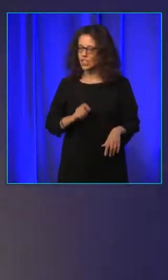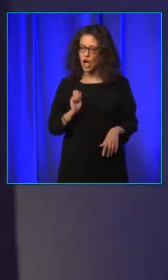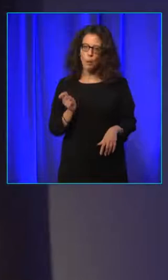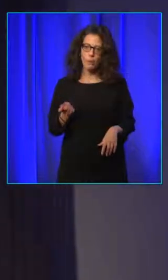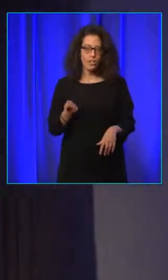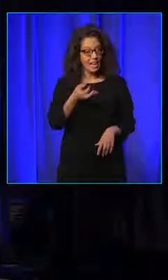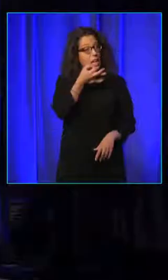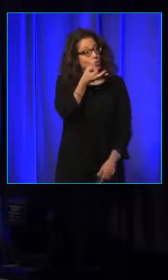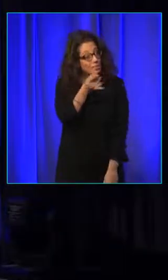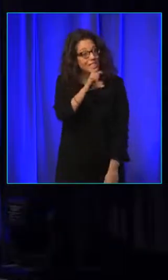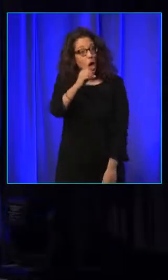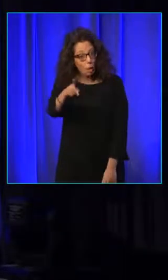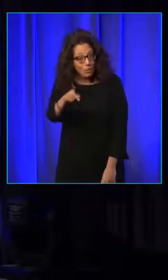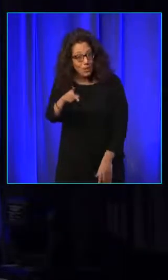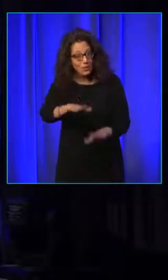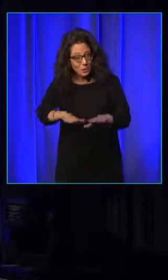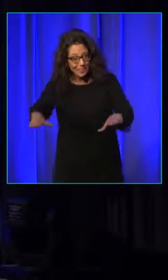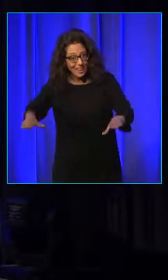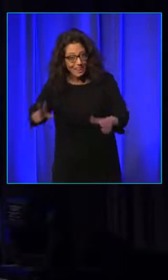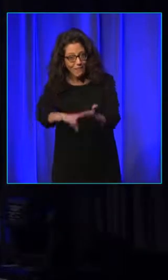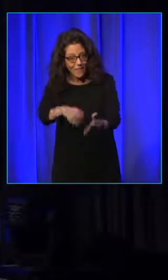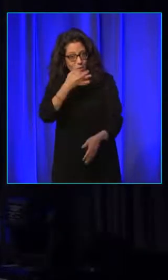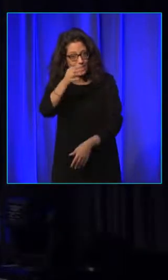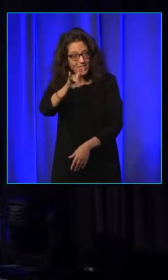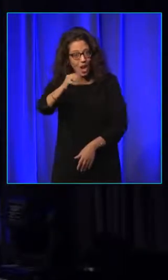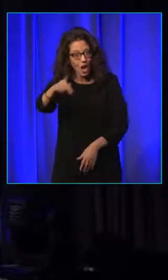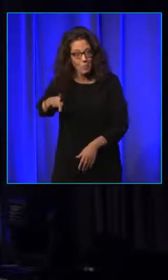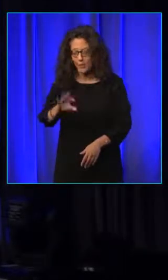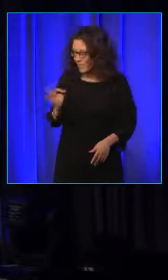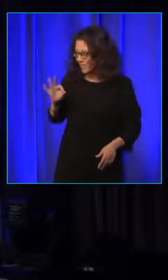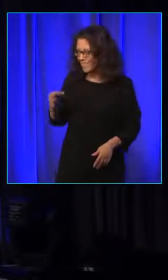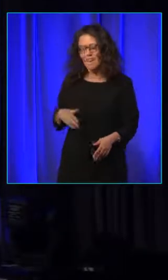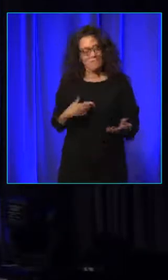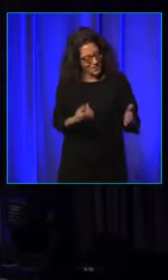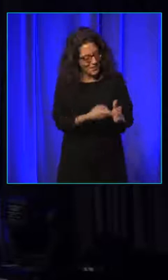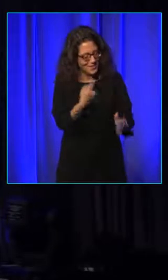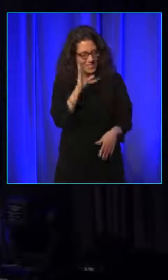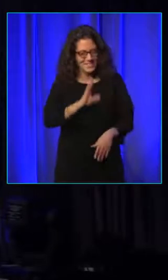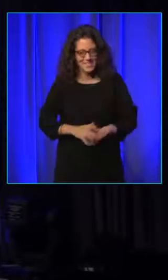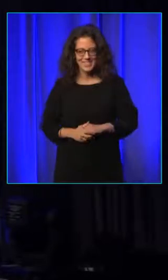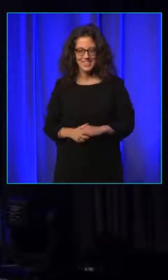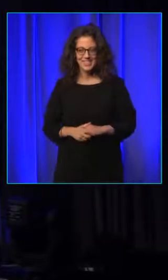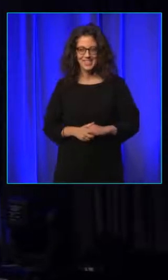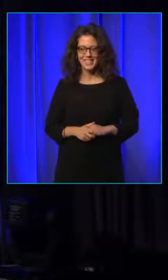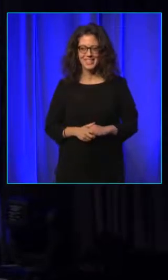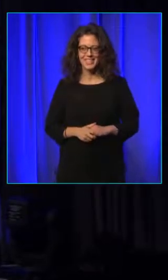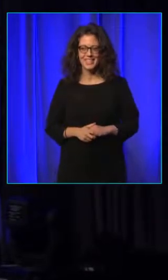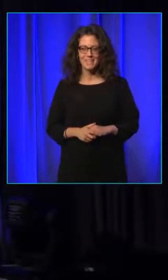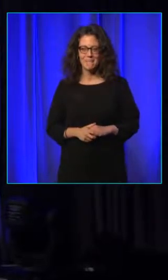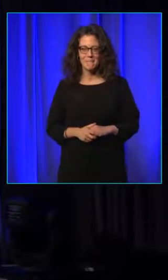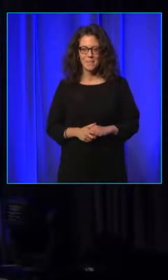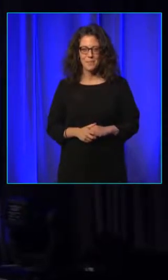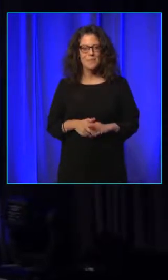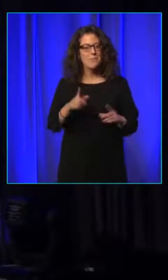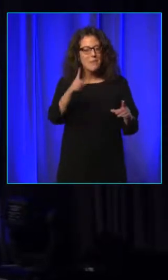Tu fais hop et hop sur le terrain? Oui. Oui, très bien. Alors refais-le. Et okay. Tu me le refais et